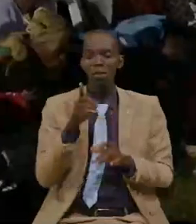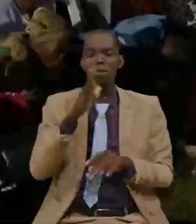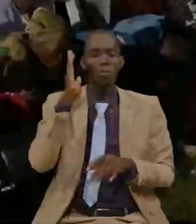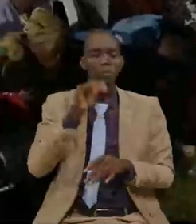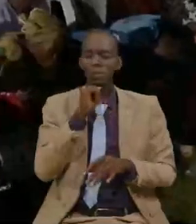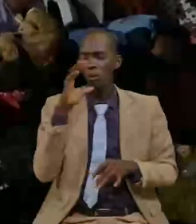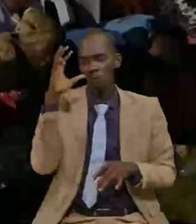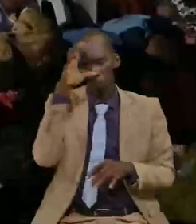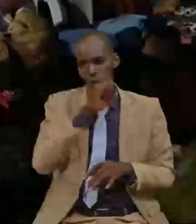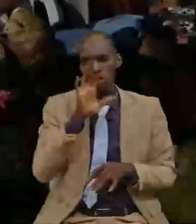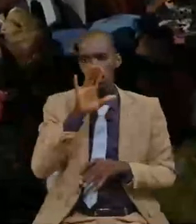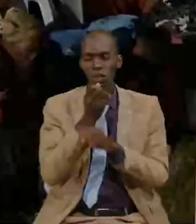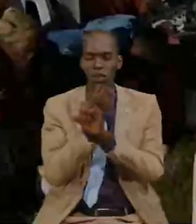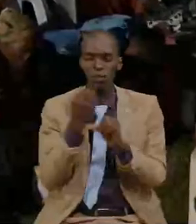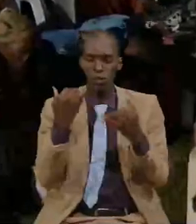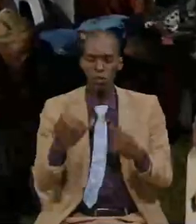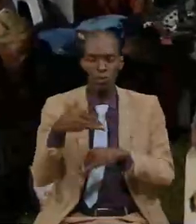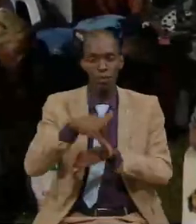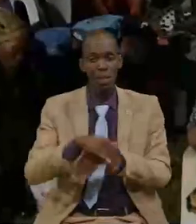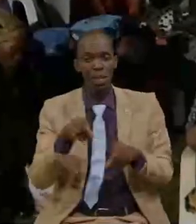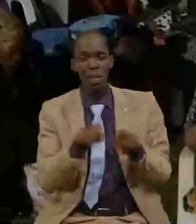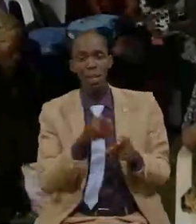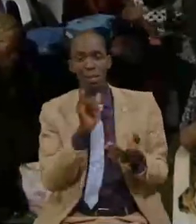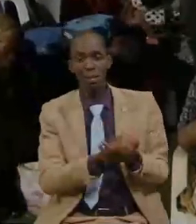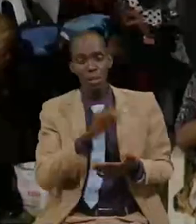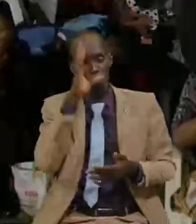pas rater le salut ce jour,